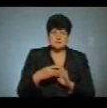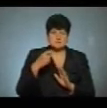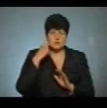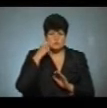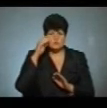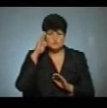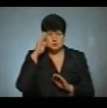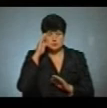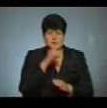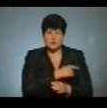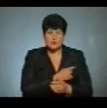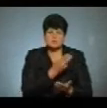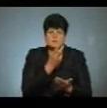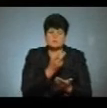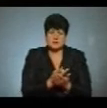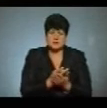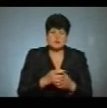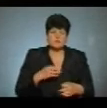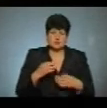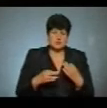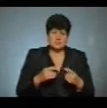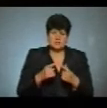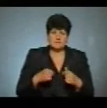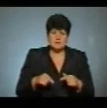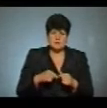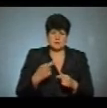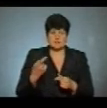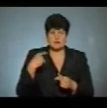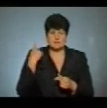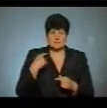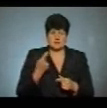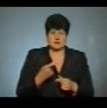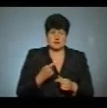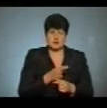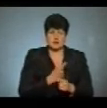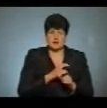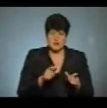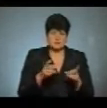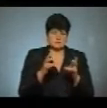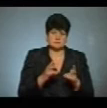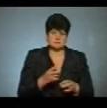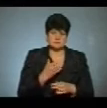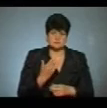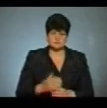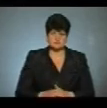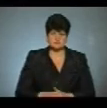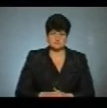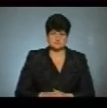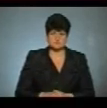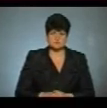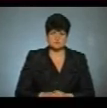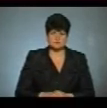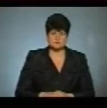чоловіка госпіталізували в неврологічне відділення психоневрологічної лікарні. Він не травмований.